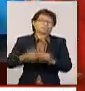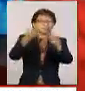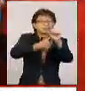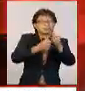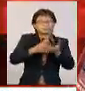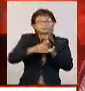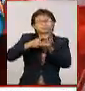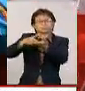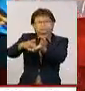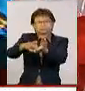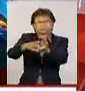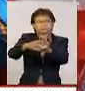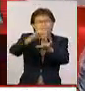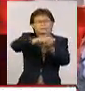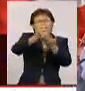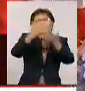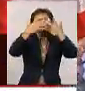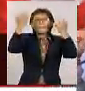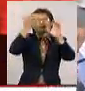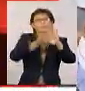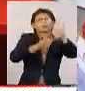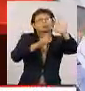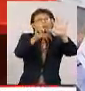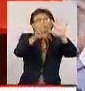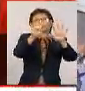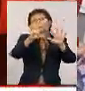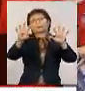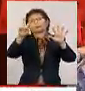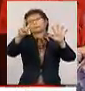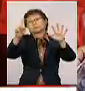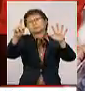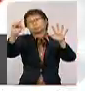Setiap sumbangan boleh dibuat menerusi akaun Maybank